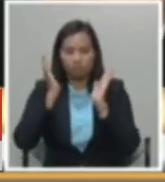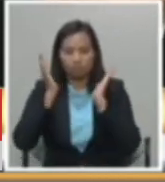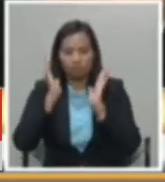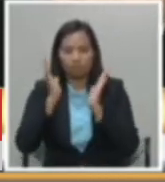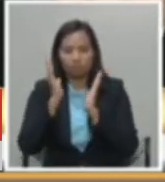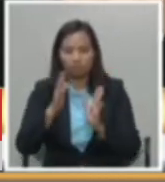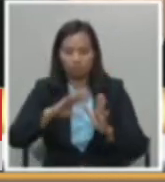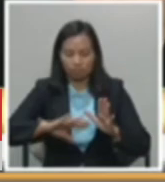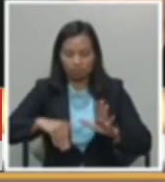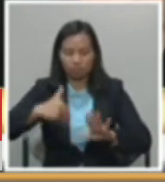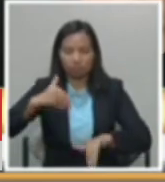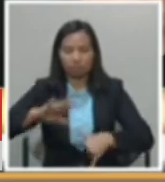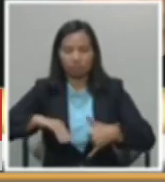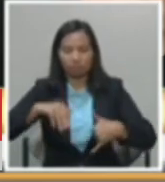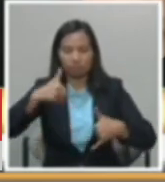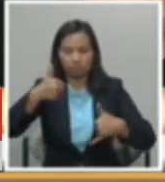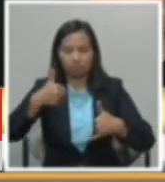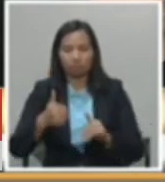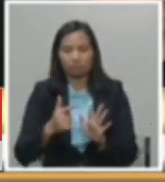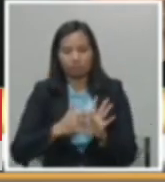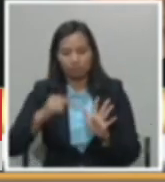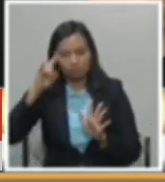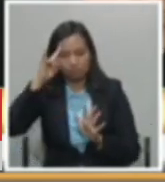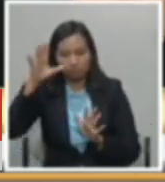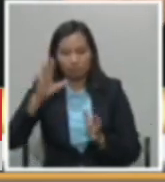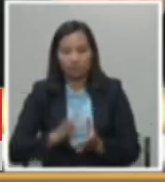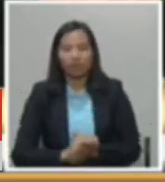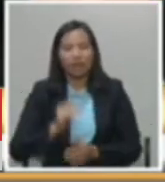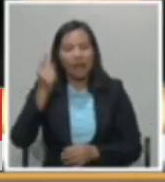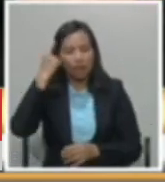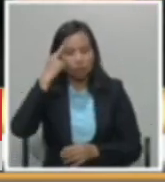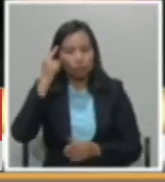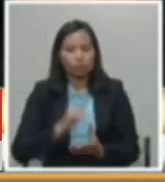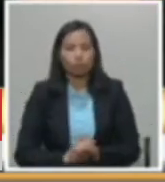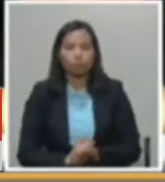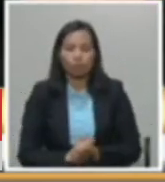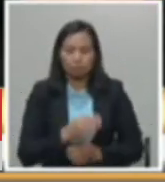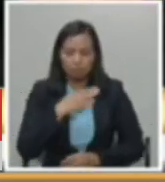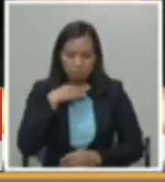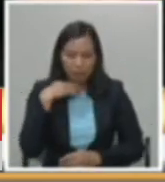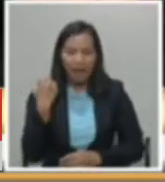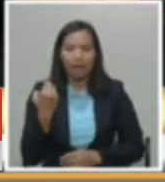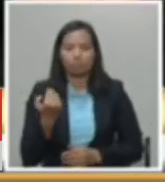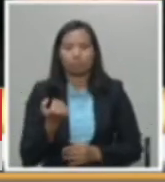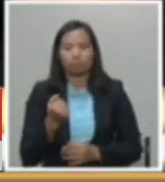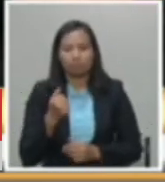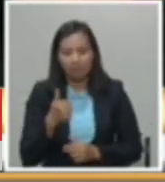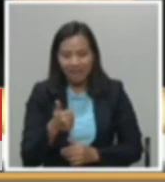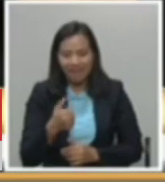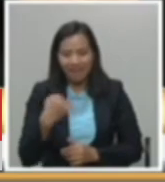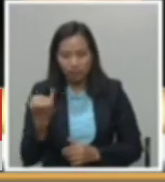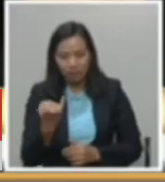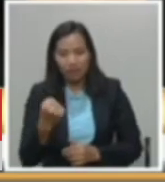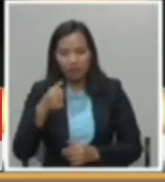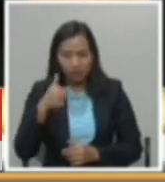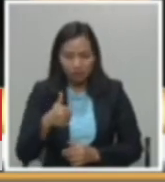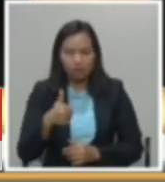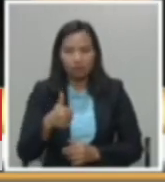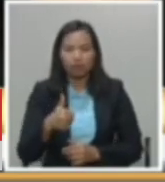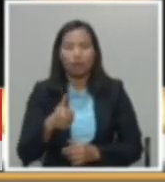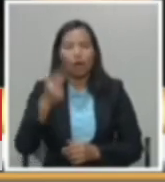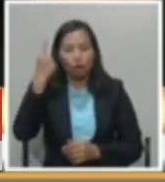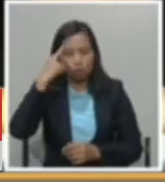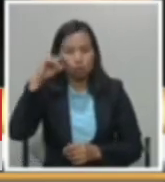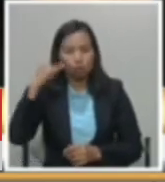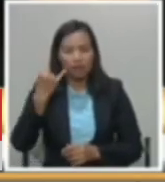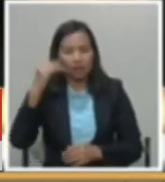ำบัดรักษาเขาถึงจะรู้บาปบุญคุณโทษรู้จักดีฉะนั้นผมฝากเรื่องนี้ท่านต้องเอา